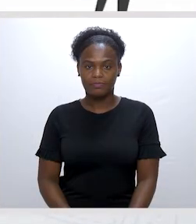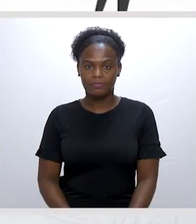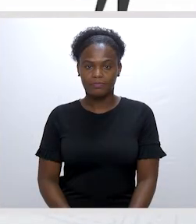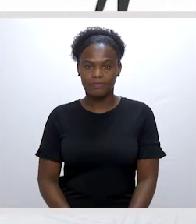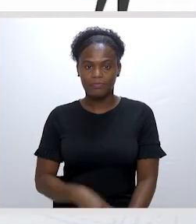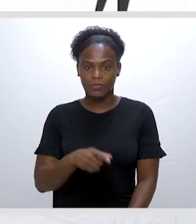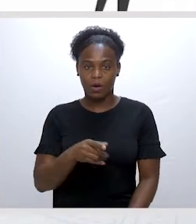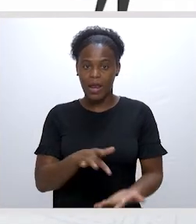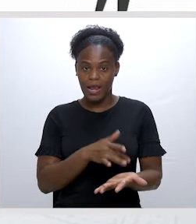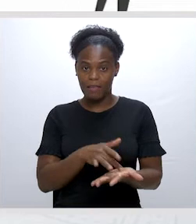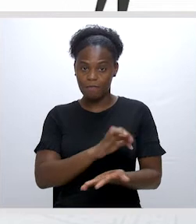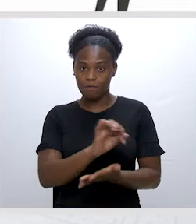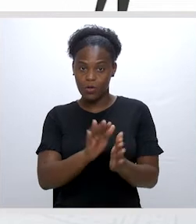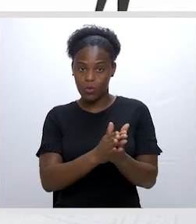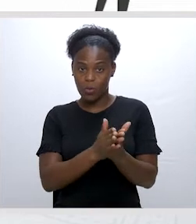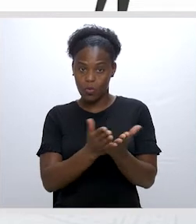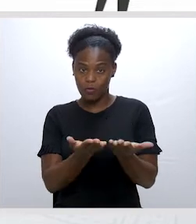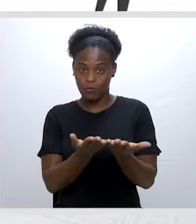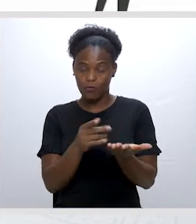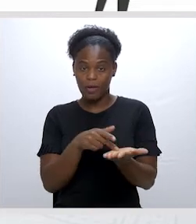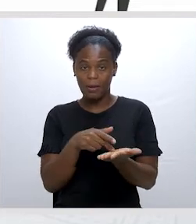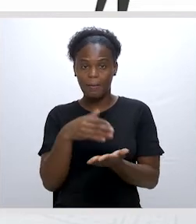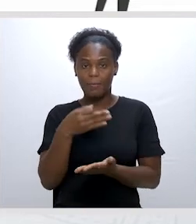Ouvrez les livres à la page